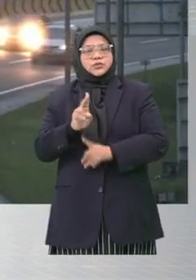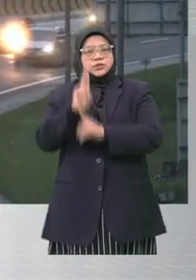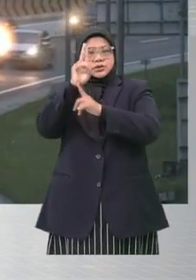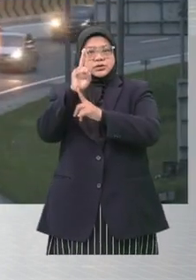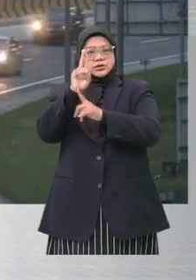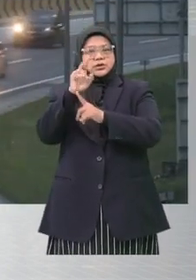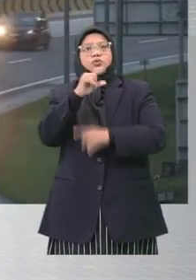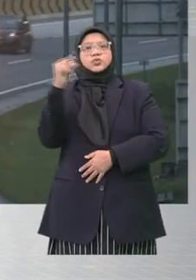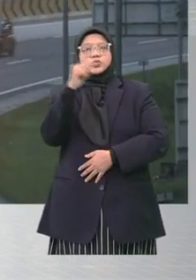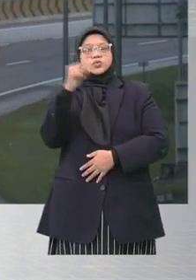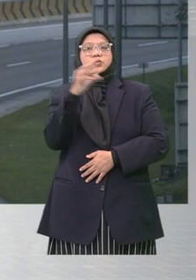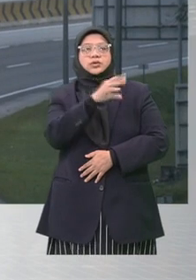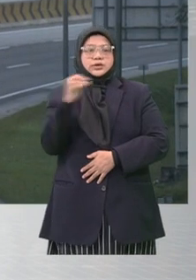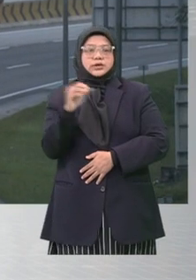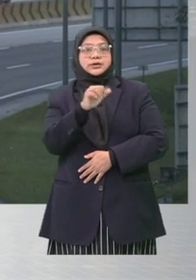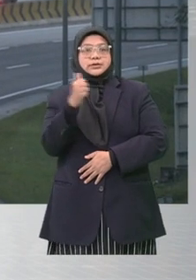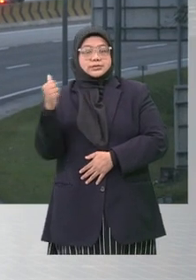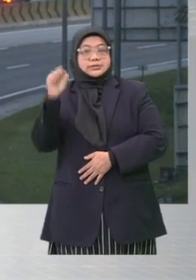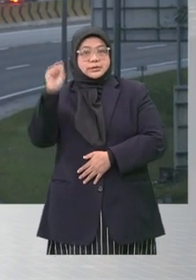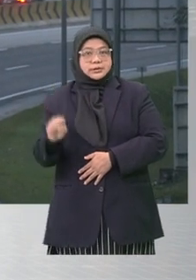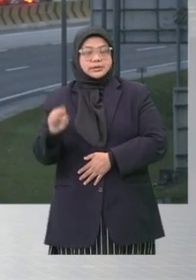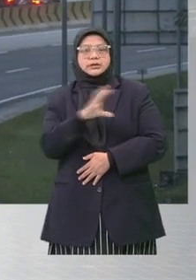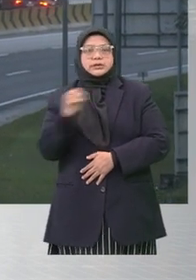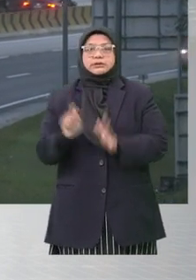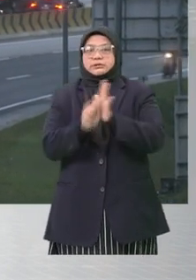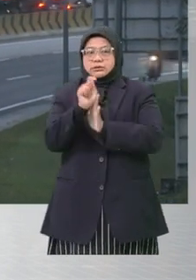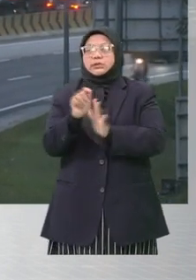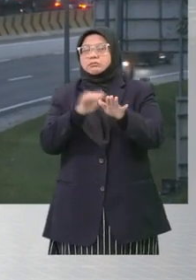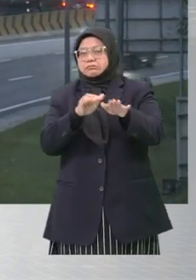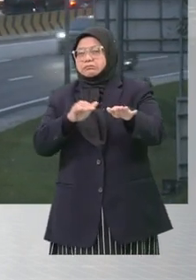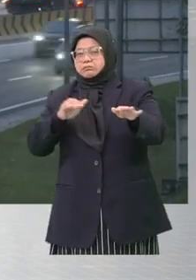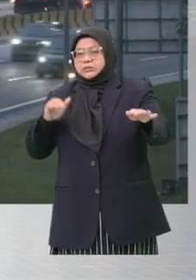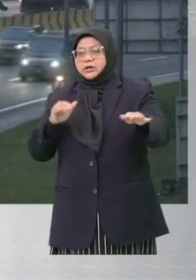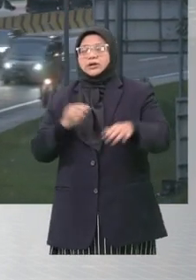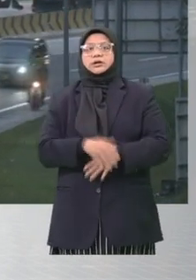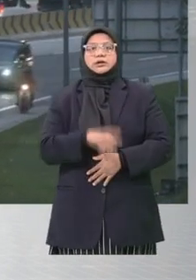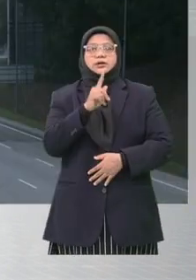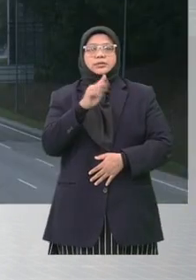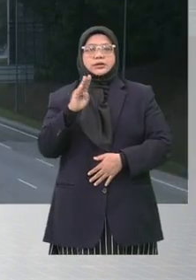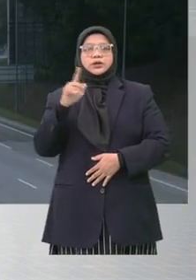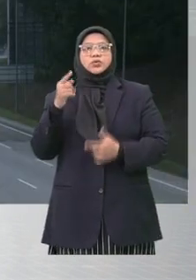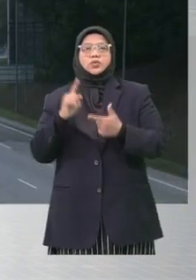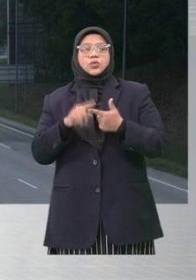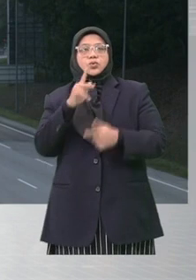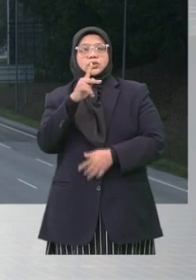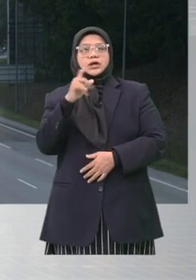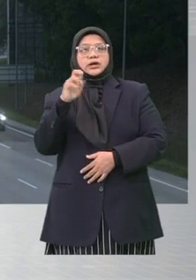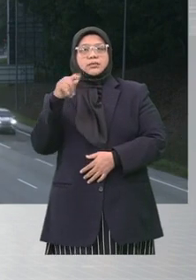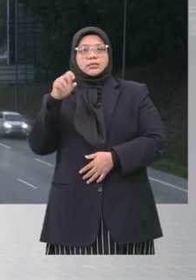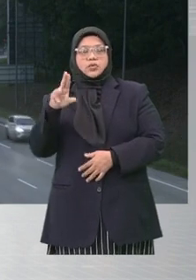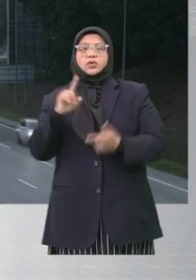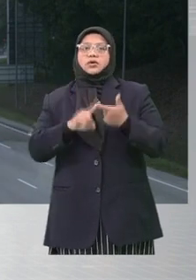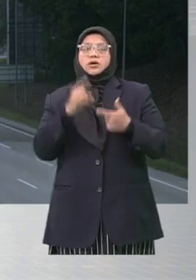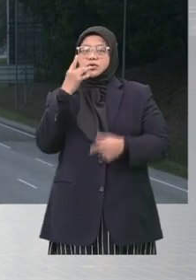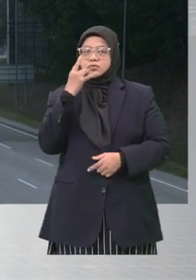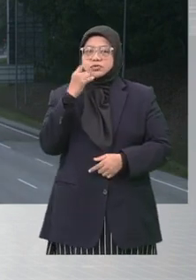ke Gurun. Manakala bagi arah selatan pula, trafik tinggi dan bergerak perlahan dari kepala batas menuju ke hutan kampung, dari Alu Star